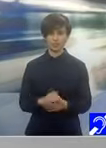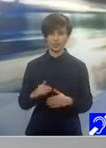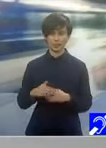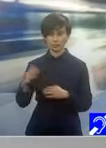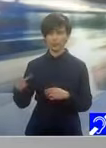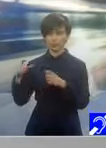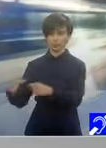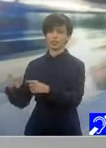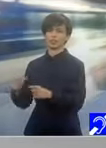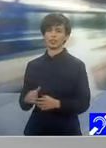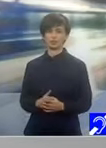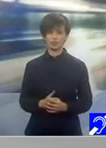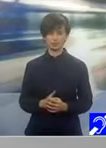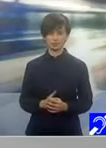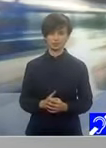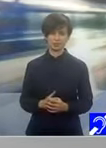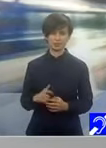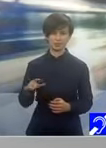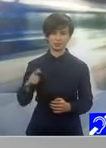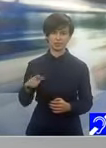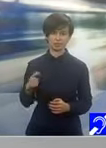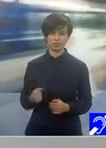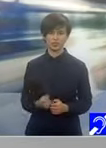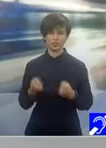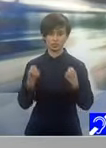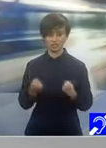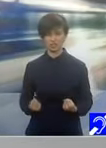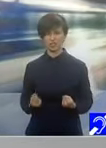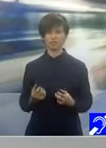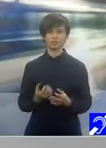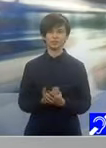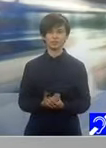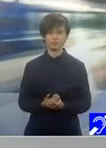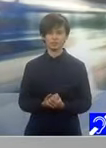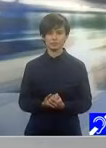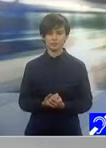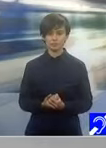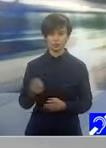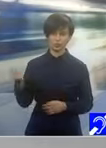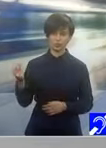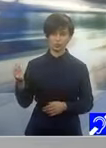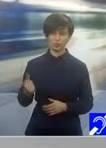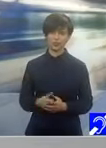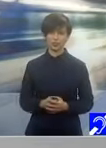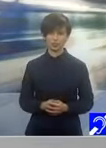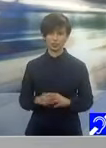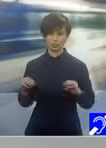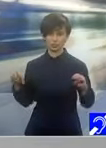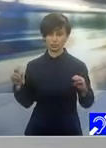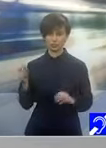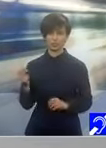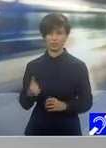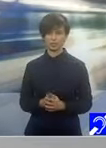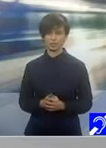etapă este una destul de dificilă și costisitoare. Banii